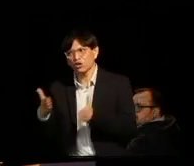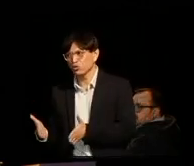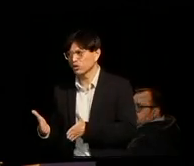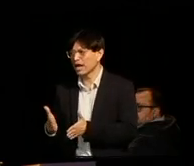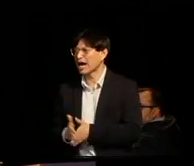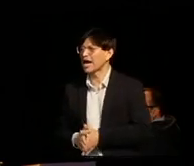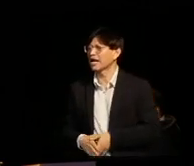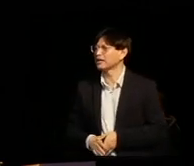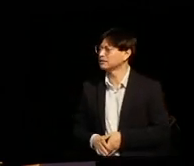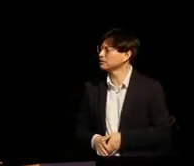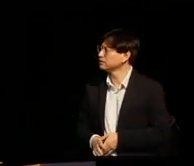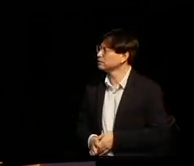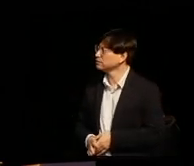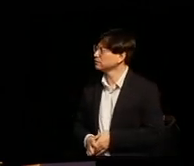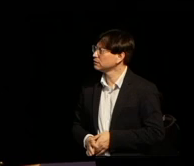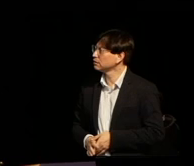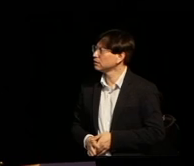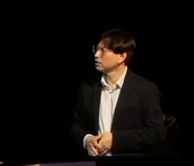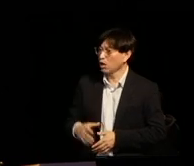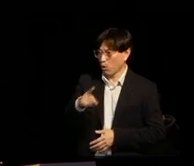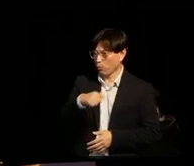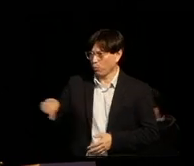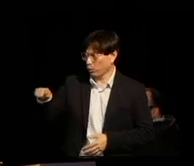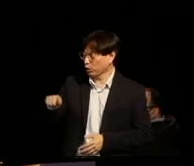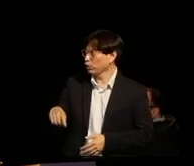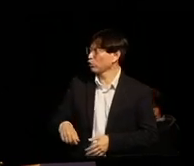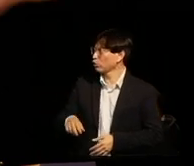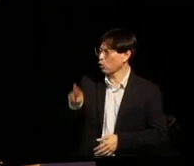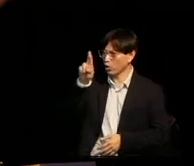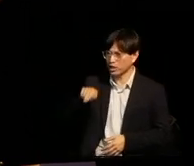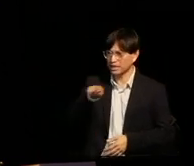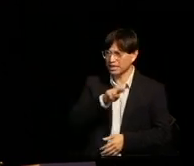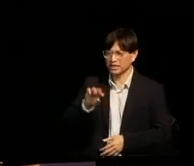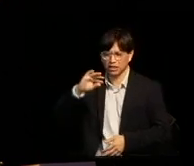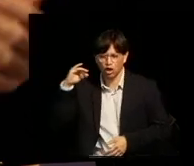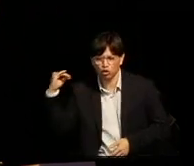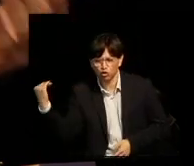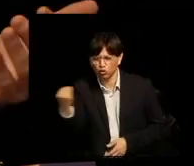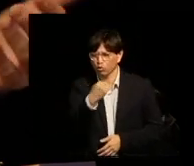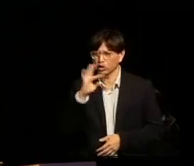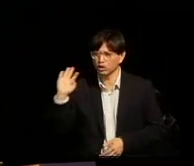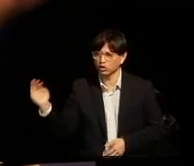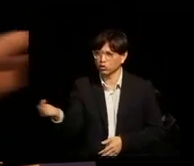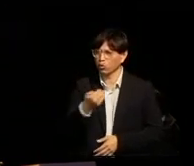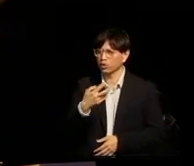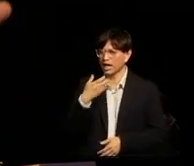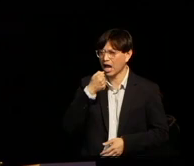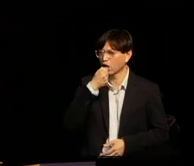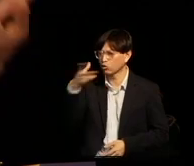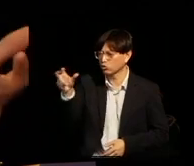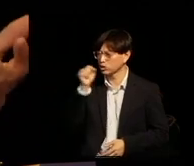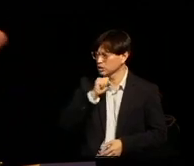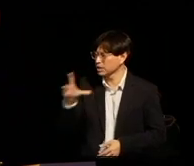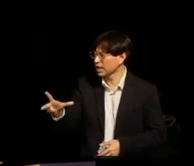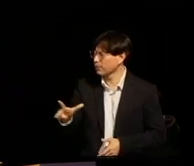della della povertà no E invece per noi chiesa La questione è che tutti sono chiamati alla Fede no Quindi noi annunciamo il Vangelo anzit tutto